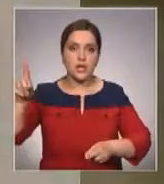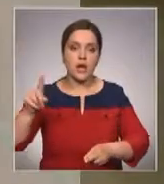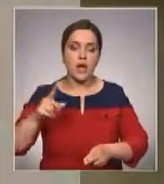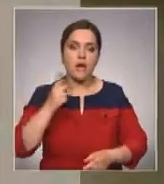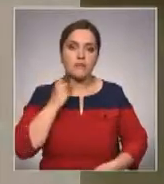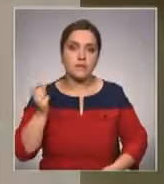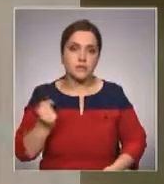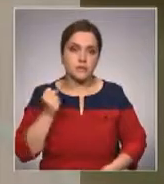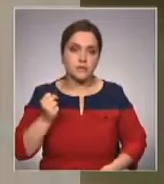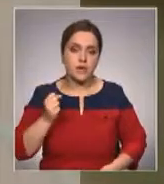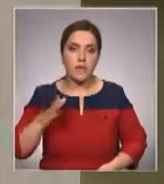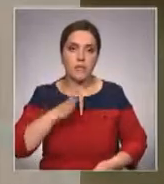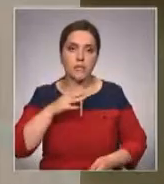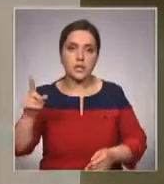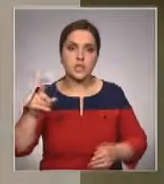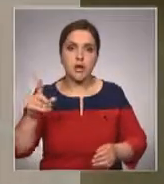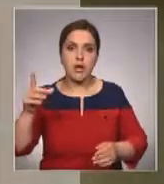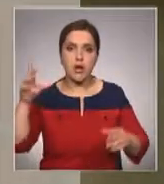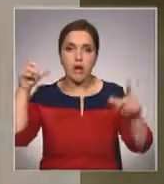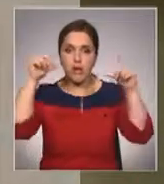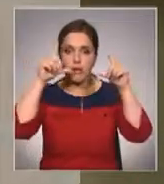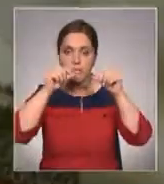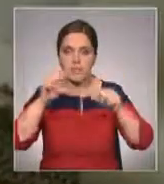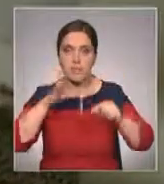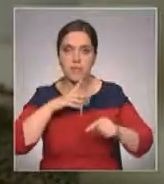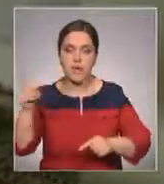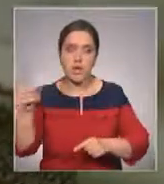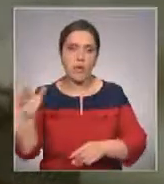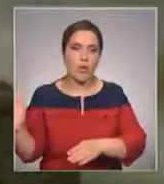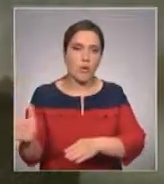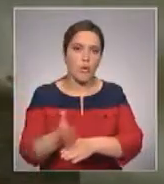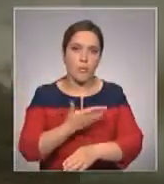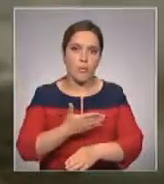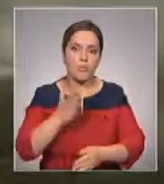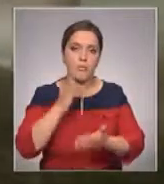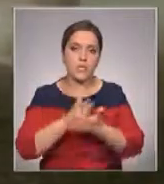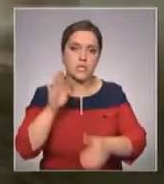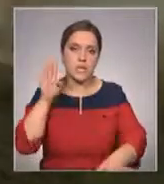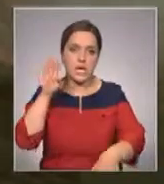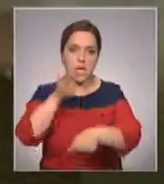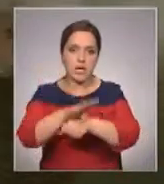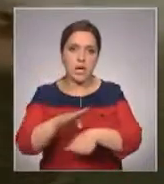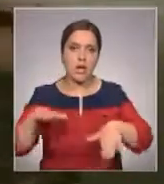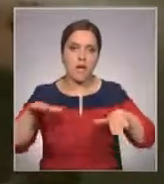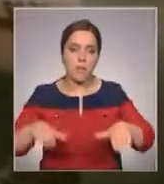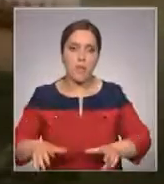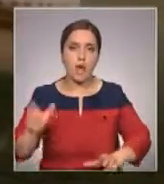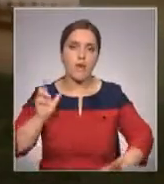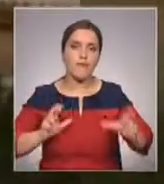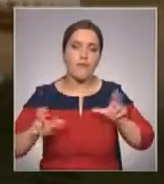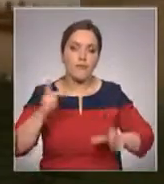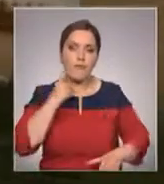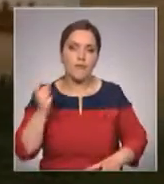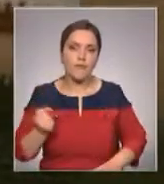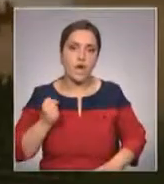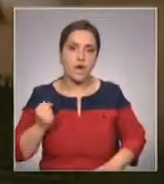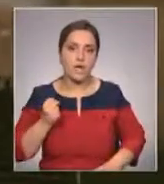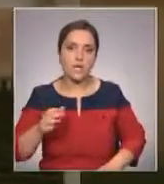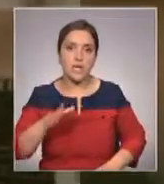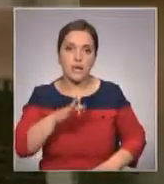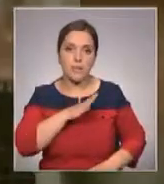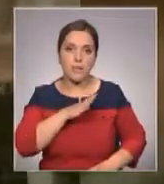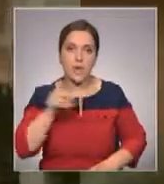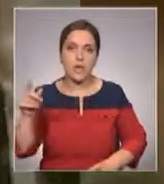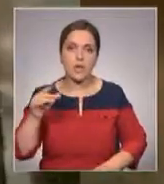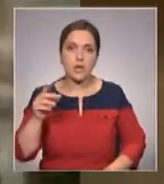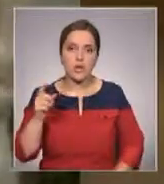ведомства сместили с должности и обвинили в измене. Казнь проходила на территории одного из военных училищ в Пхеньяне.